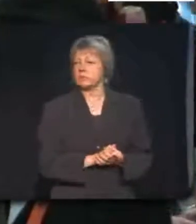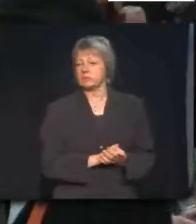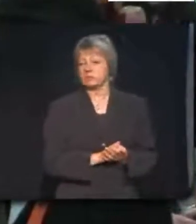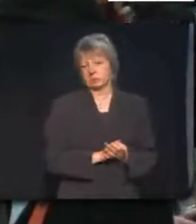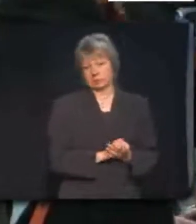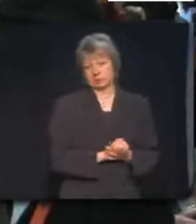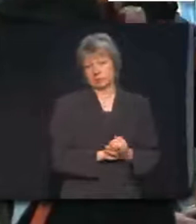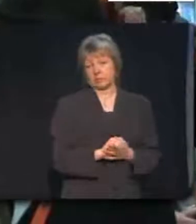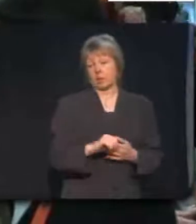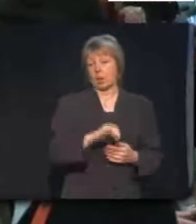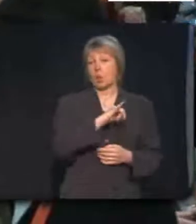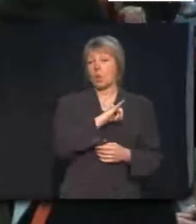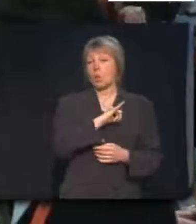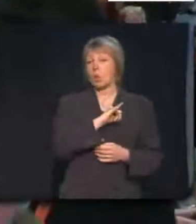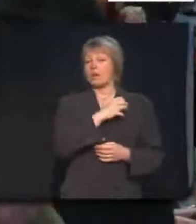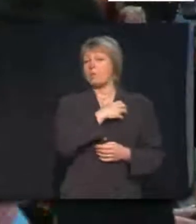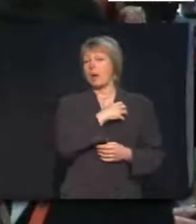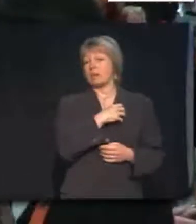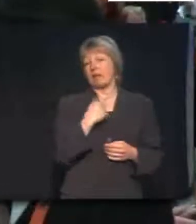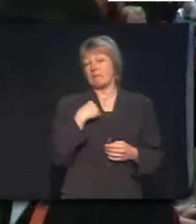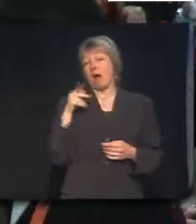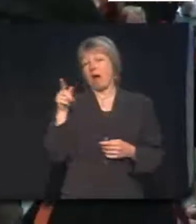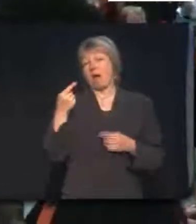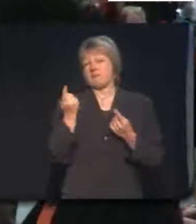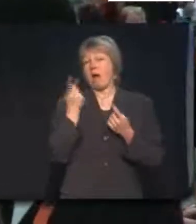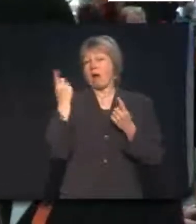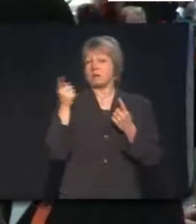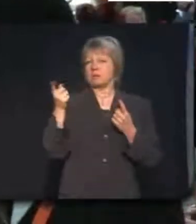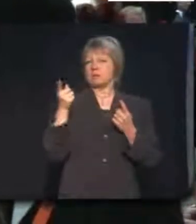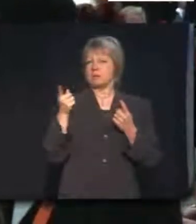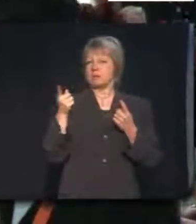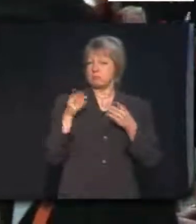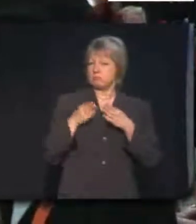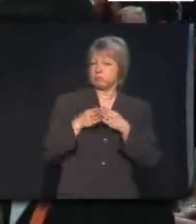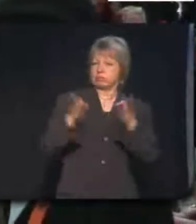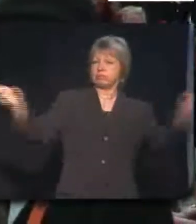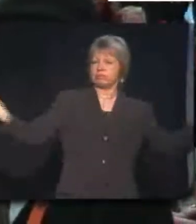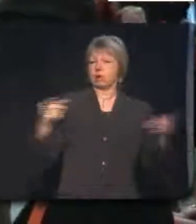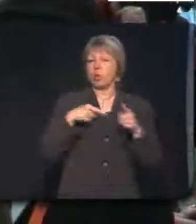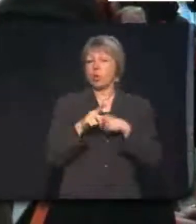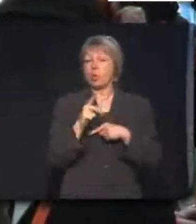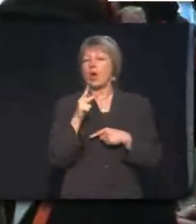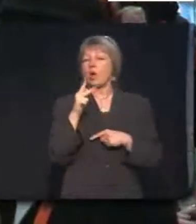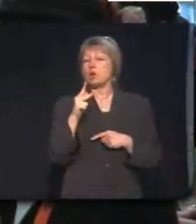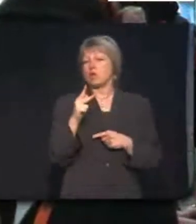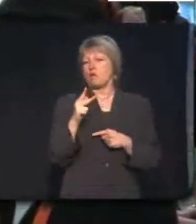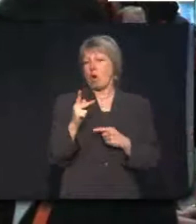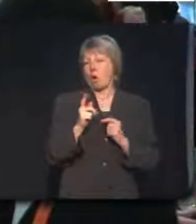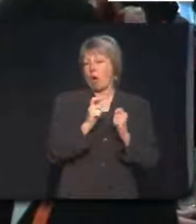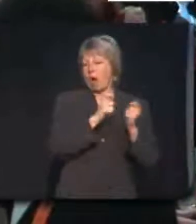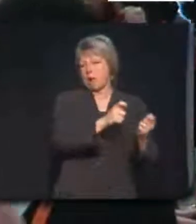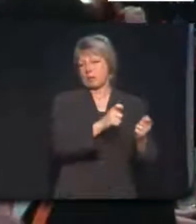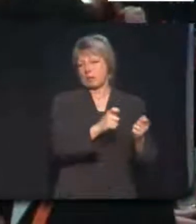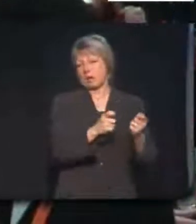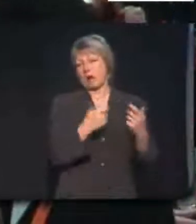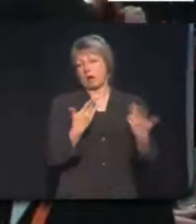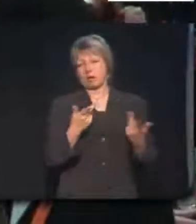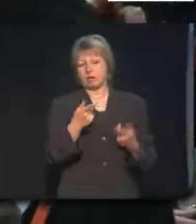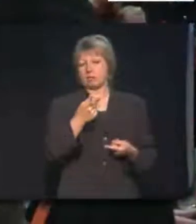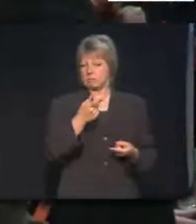gespaltet über den kosovo-antrag und so und wenn wir jetzt uns für